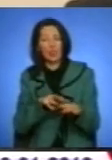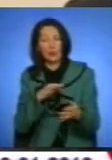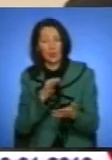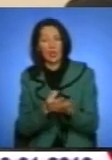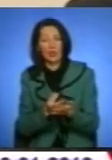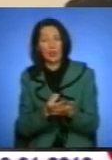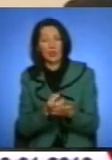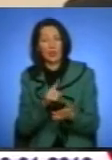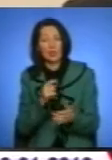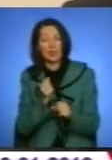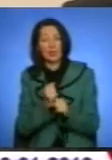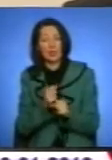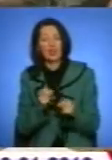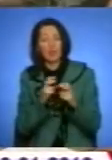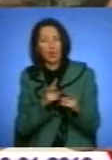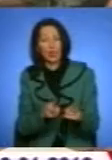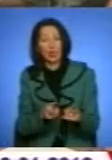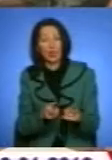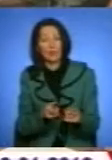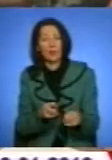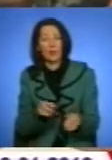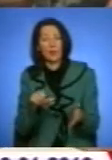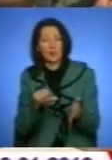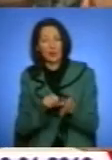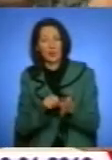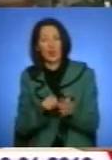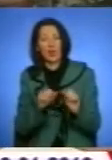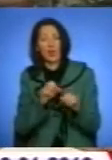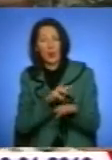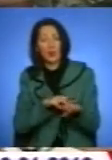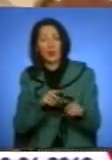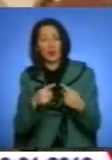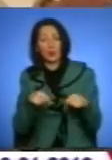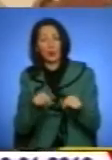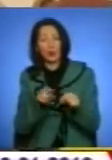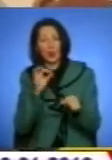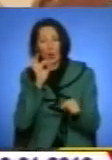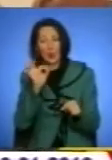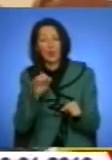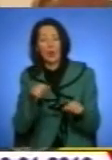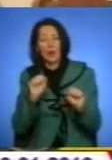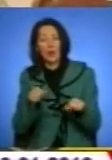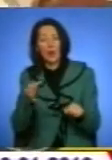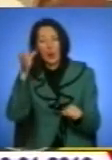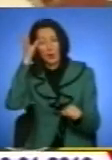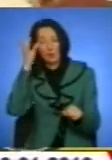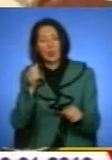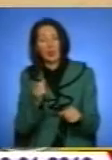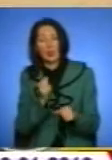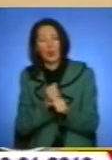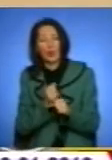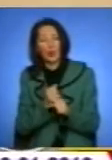відповідальності за вчинені злочини. Представники правоохоронних структур наголошують, що правова освіта виконує застережну профілактичну